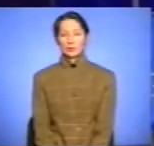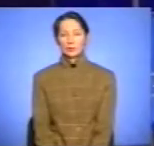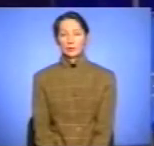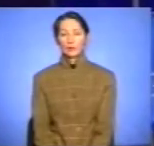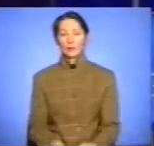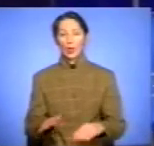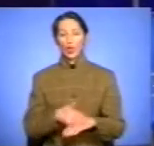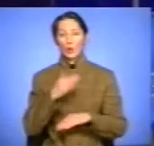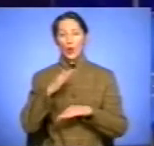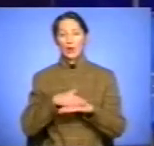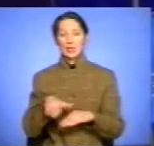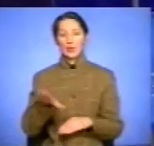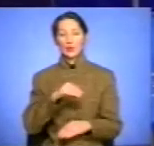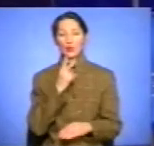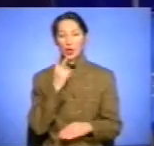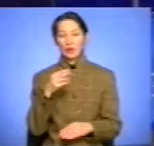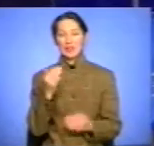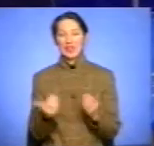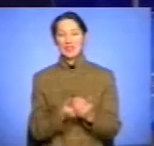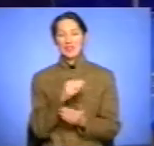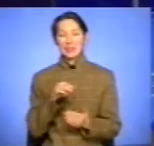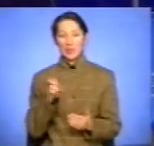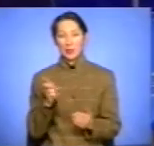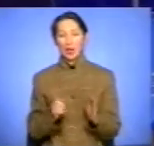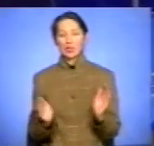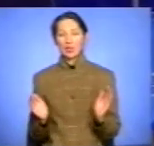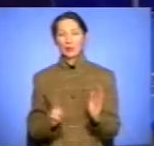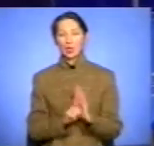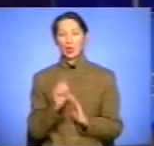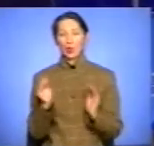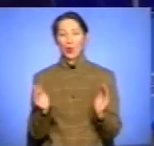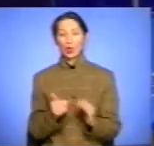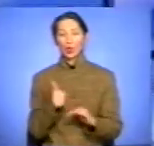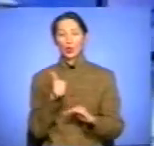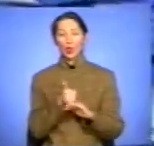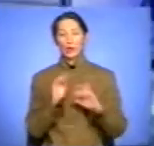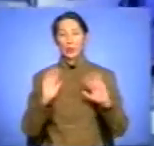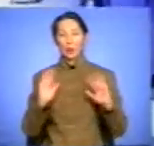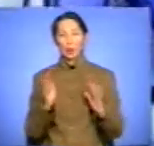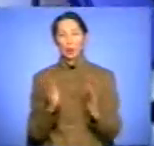Доброго вечора усім хто дивиться в місті ТТБ спочатку коротко про головні події